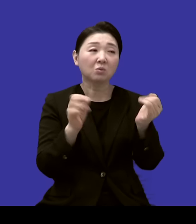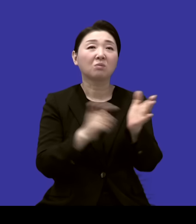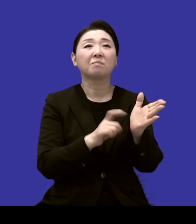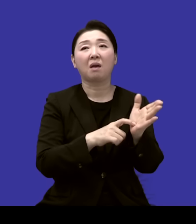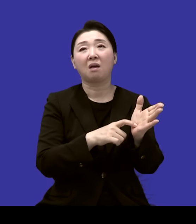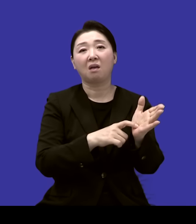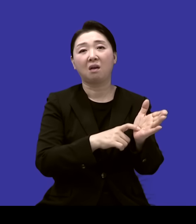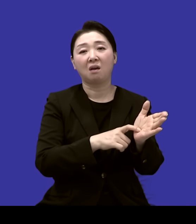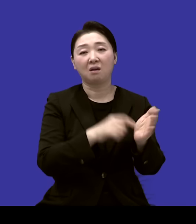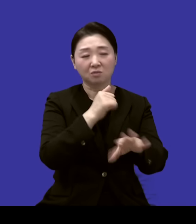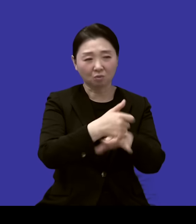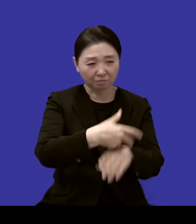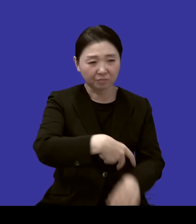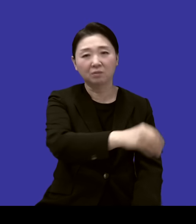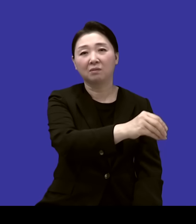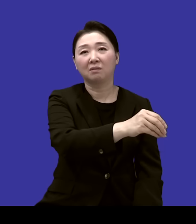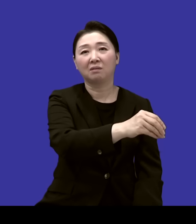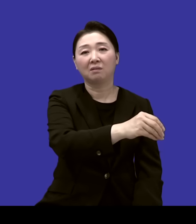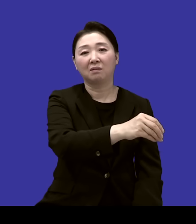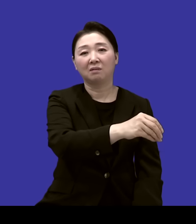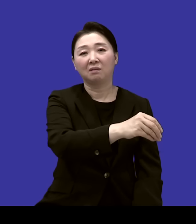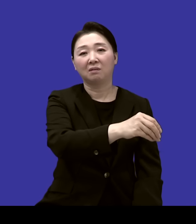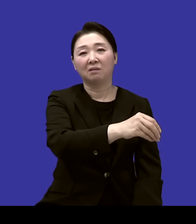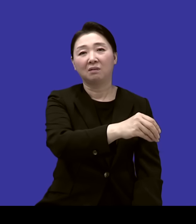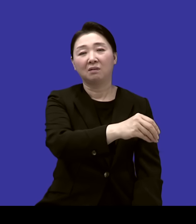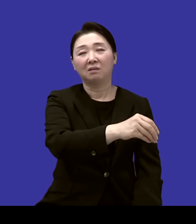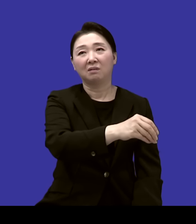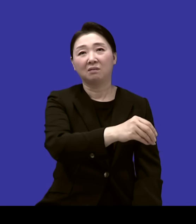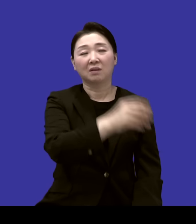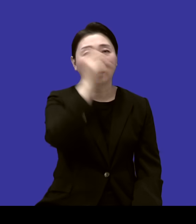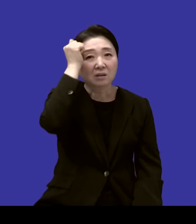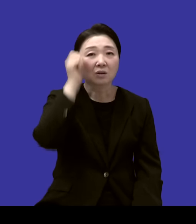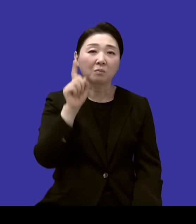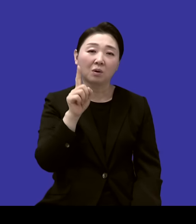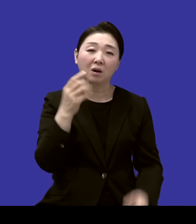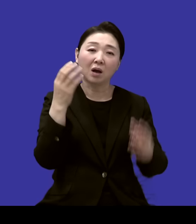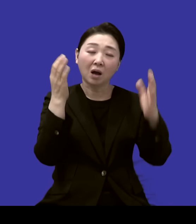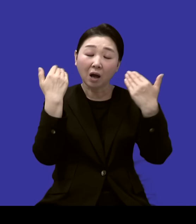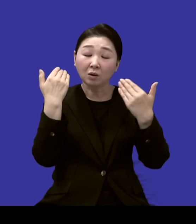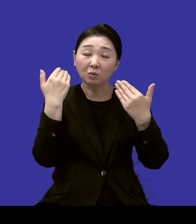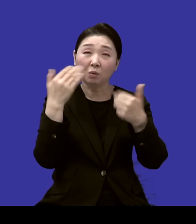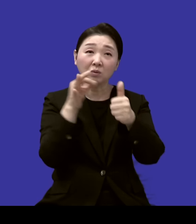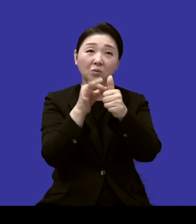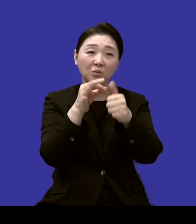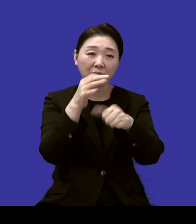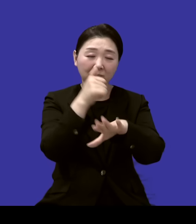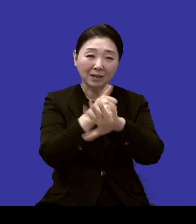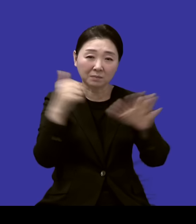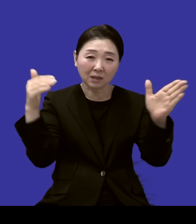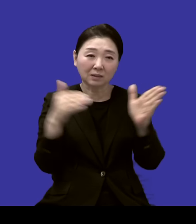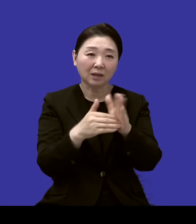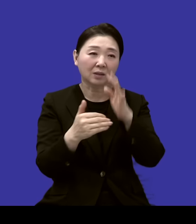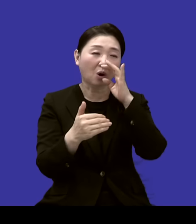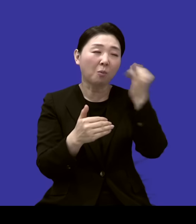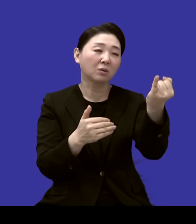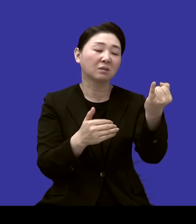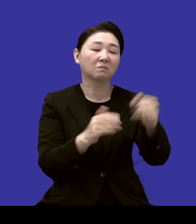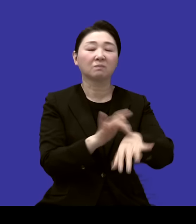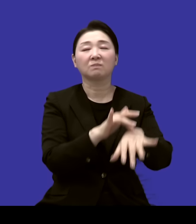하시니까 빌려드렸어요. 근데 아직도 기억나는 게 등록금 마감 전까지도 어머니가 이제 잠수를 타신